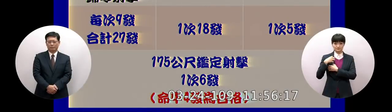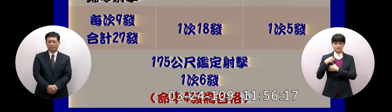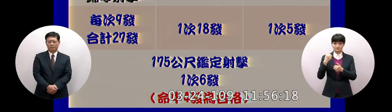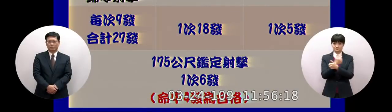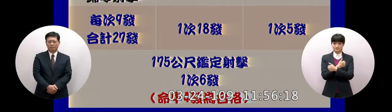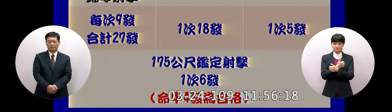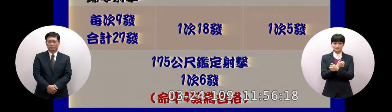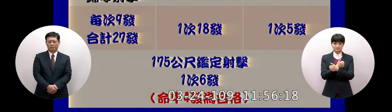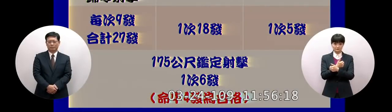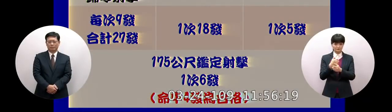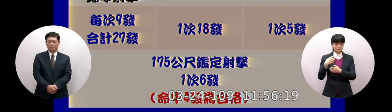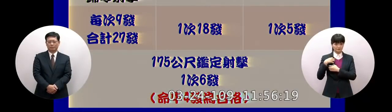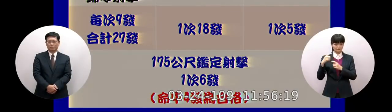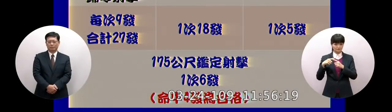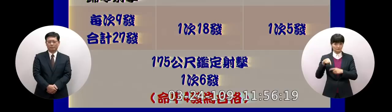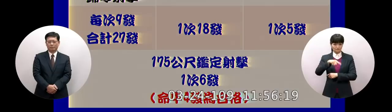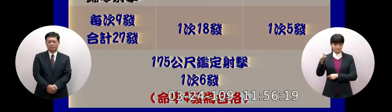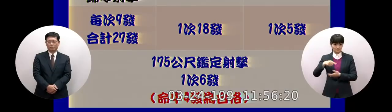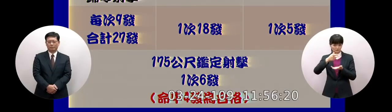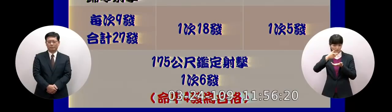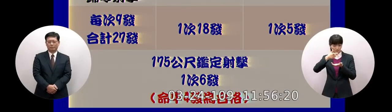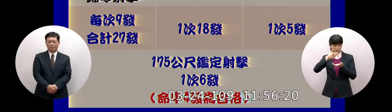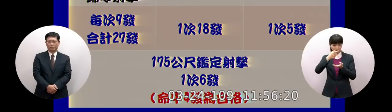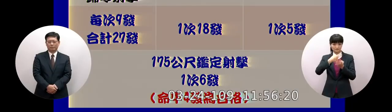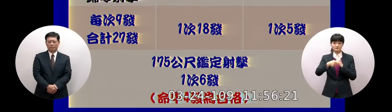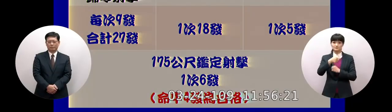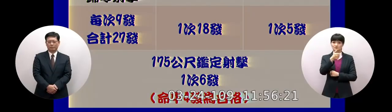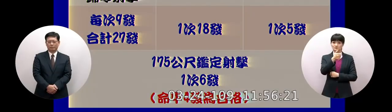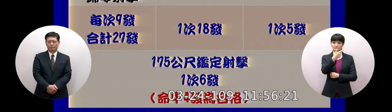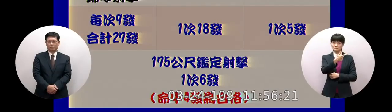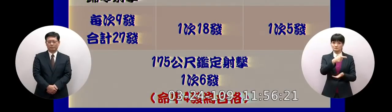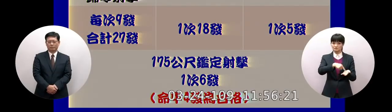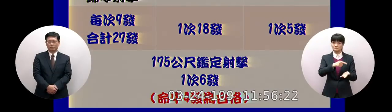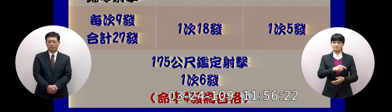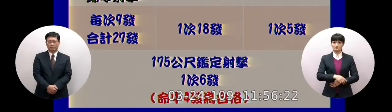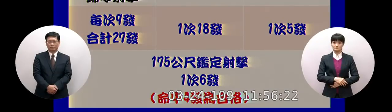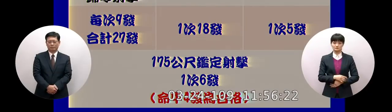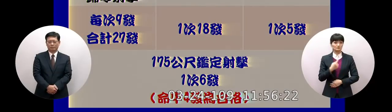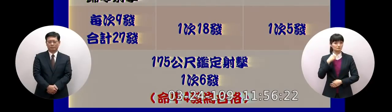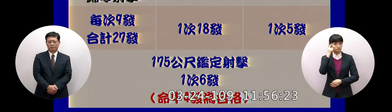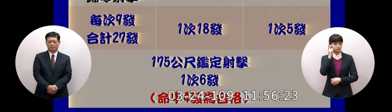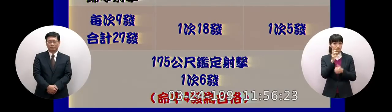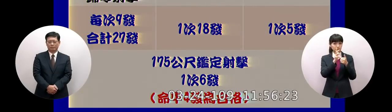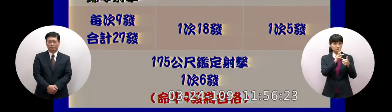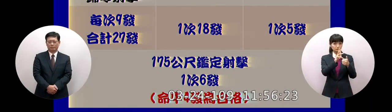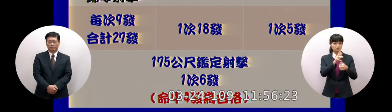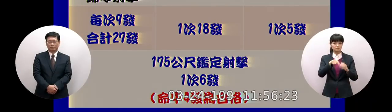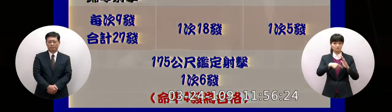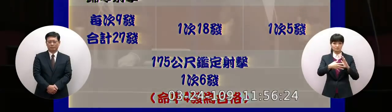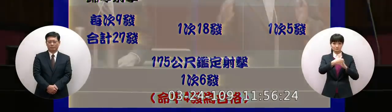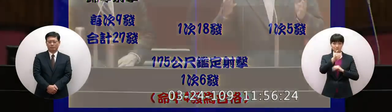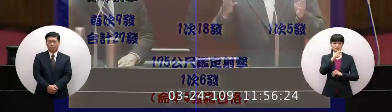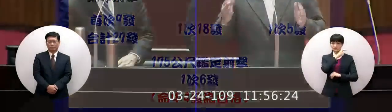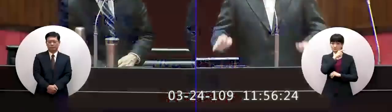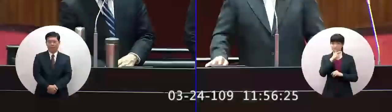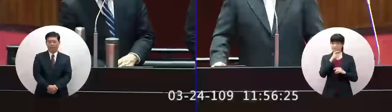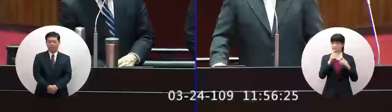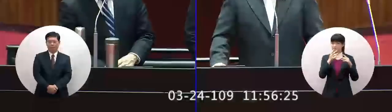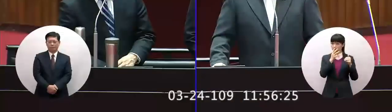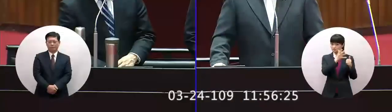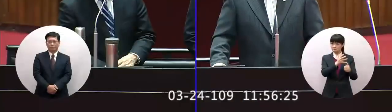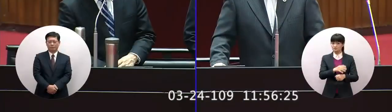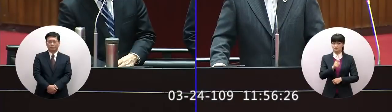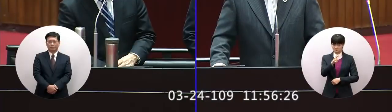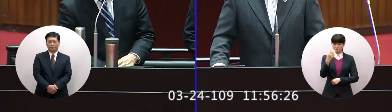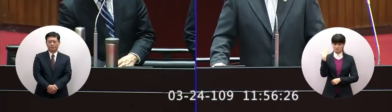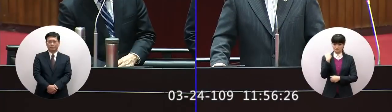总共只涉及了56发子弹。我想先问一问院长，请教一个私人的问题，您在